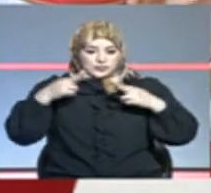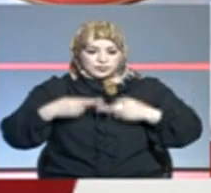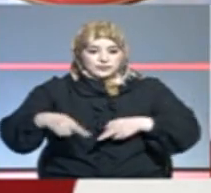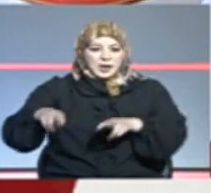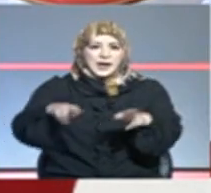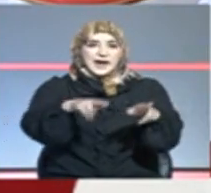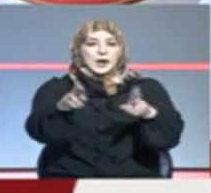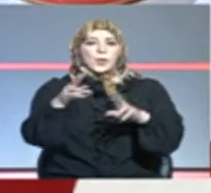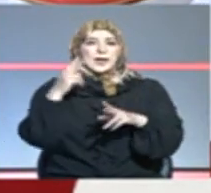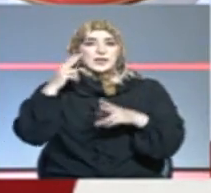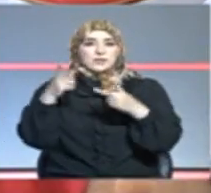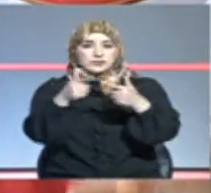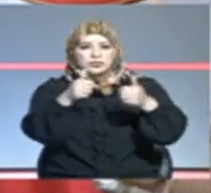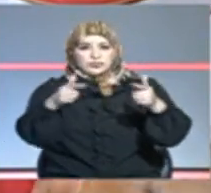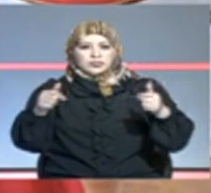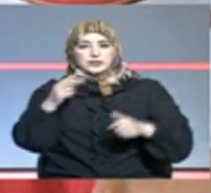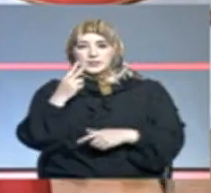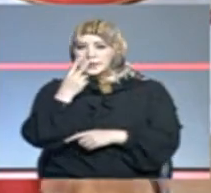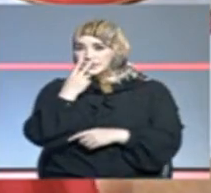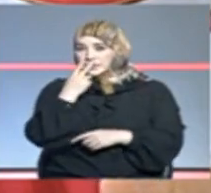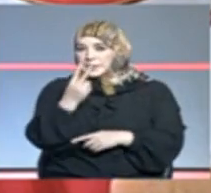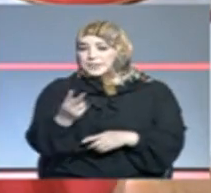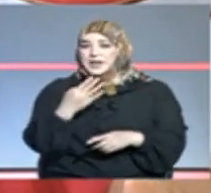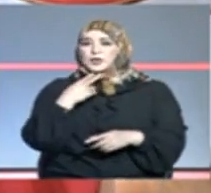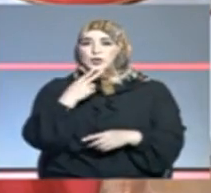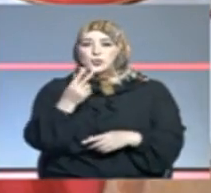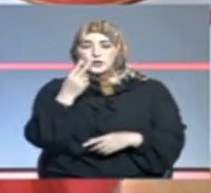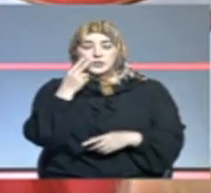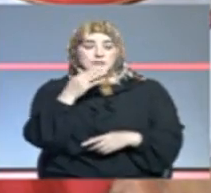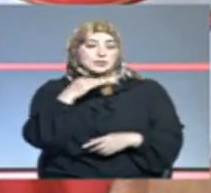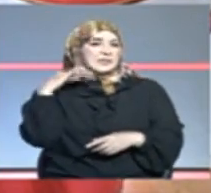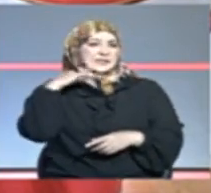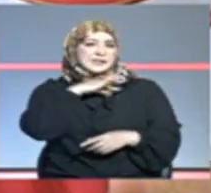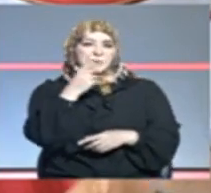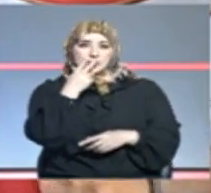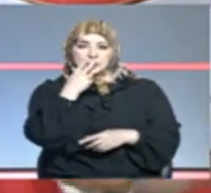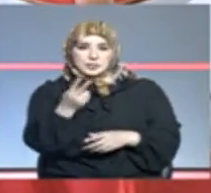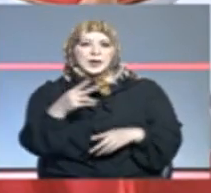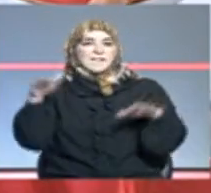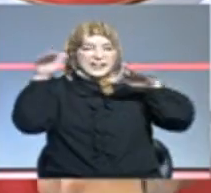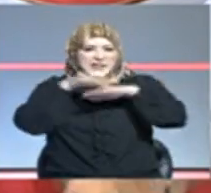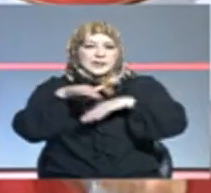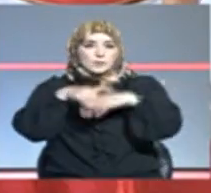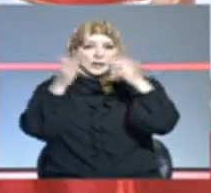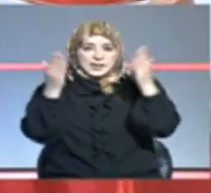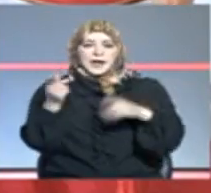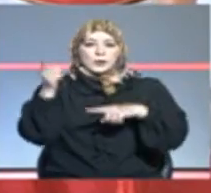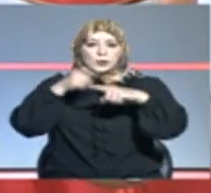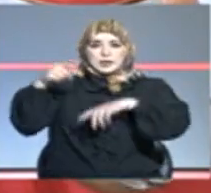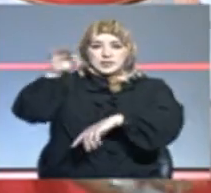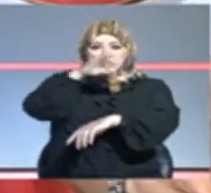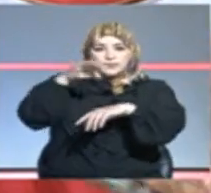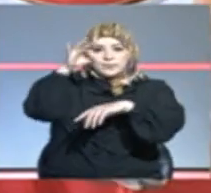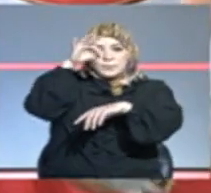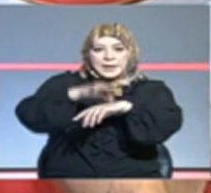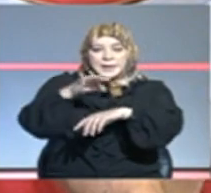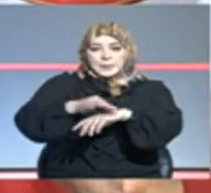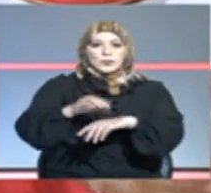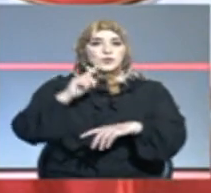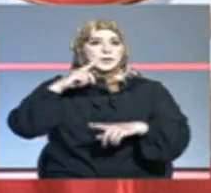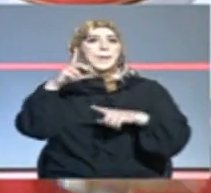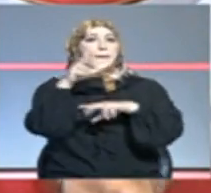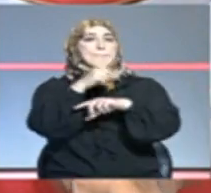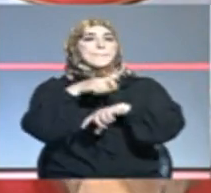التمور. الروائح الكريهة اللي نعيشوا فيها في الليل الساعة وفي النهار، والناموس وعدد الناموس، على خاطر كل ما البلدية